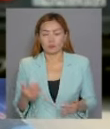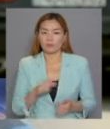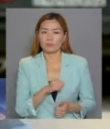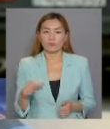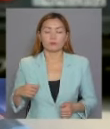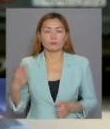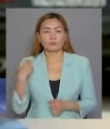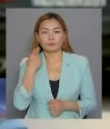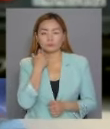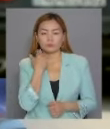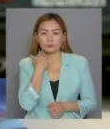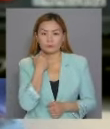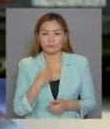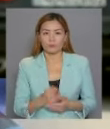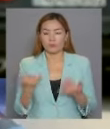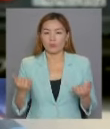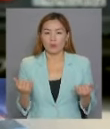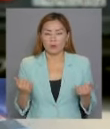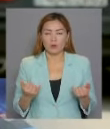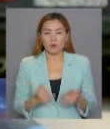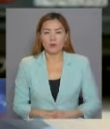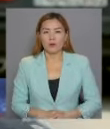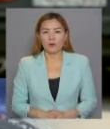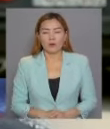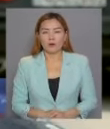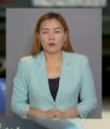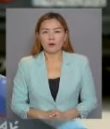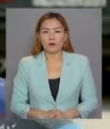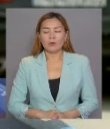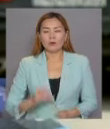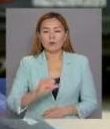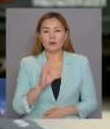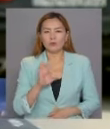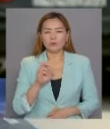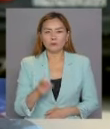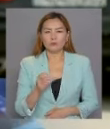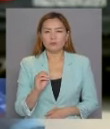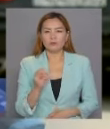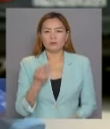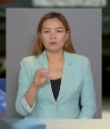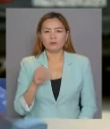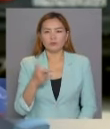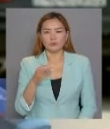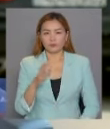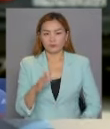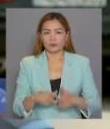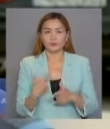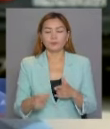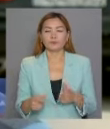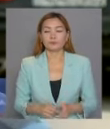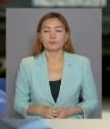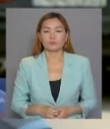өздерінің берешек сомаларын қазіргі таңда е-салық азамат мобильді қосымшадан